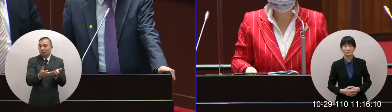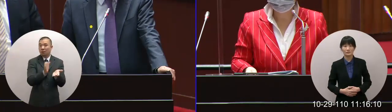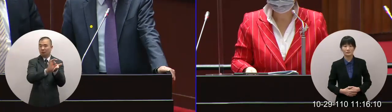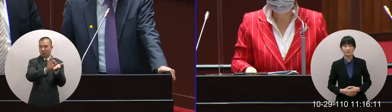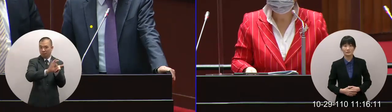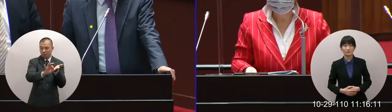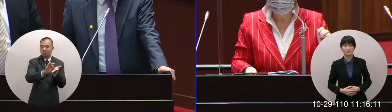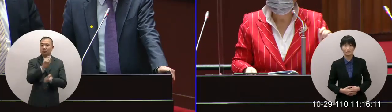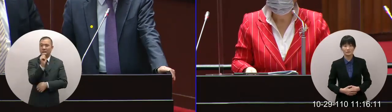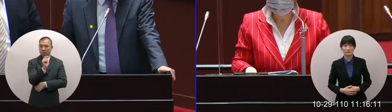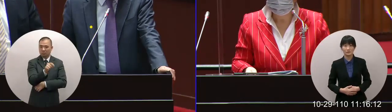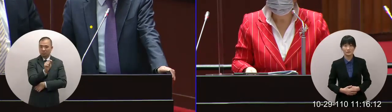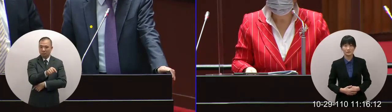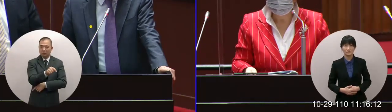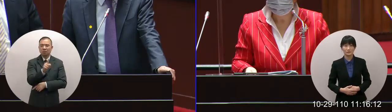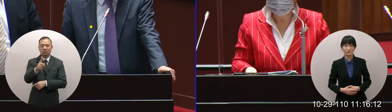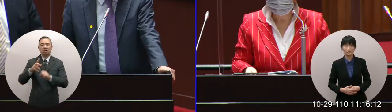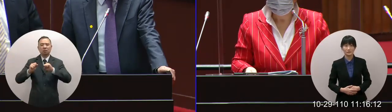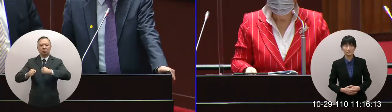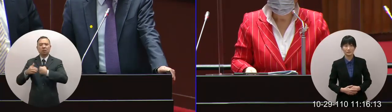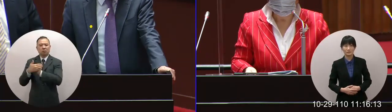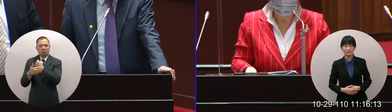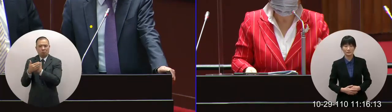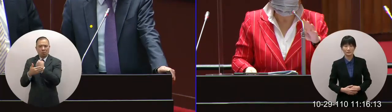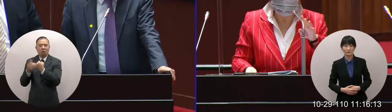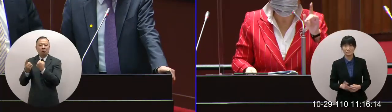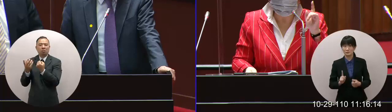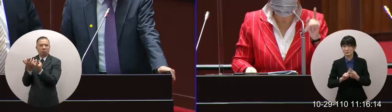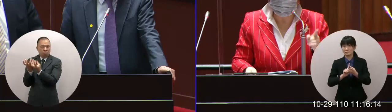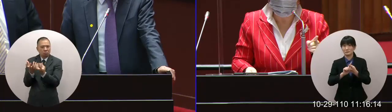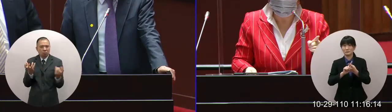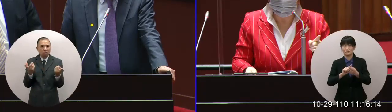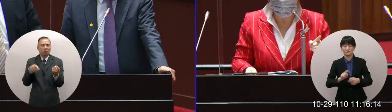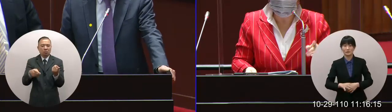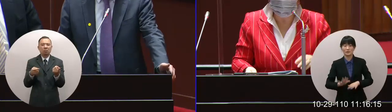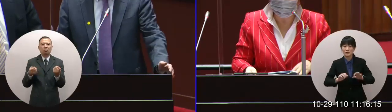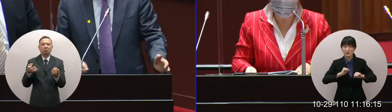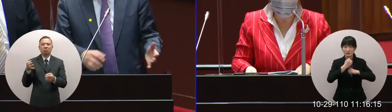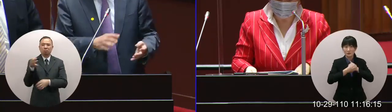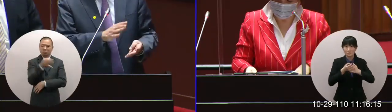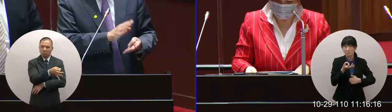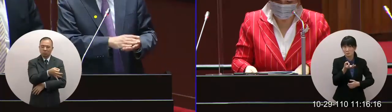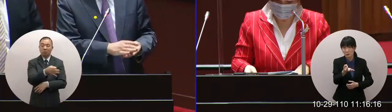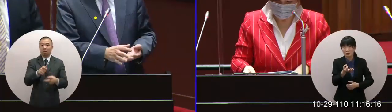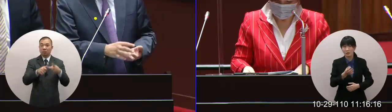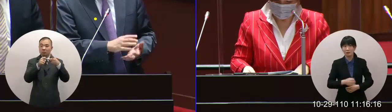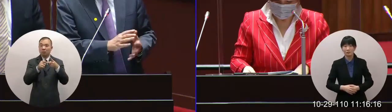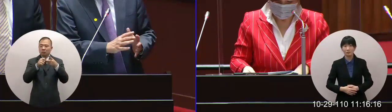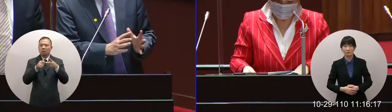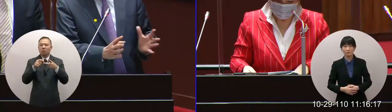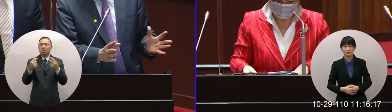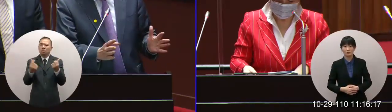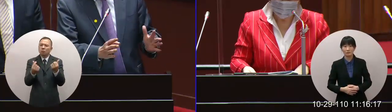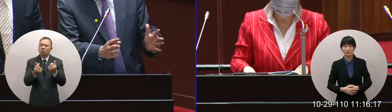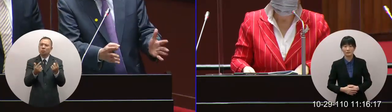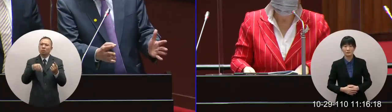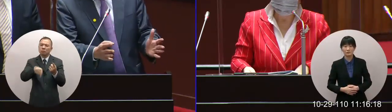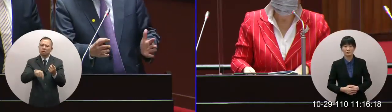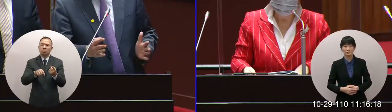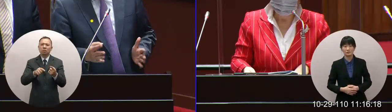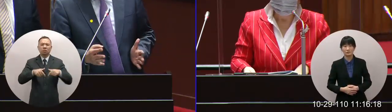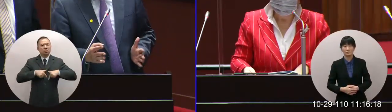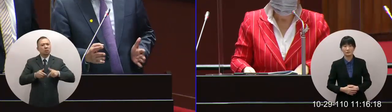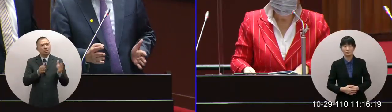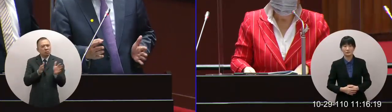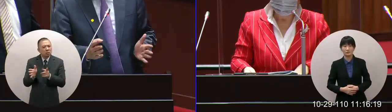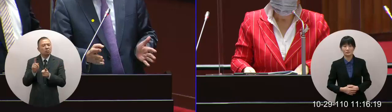医疗的费用的本身还是要由健保里面来使用。 对，你现在是从健保 其他不管心理相关的一些评估后续